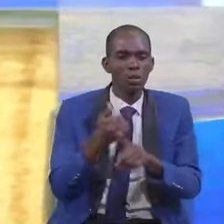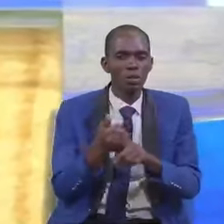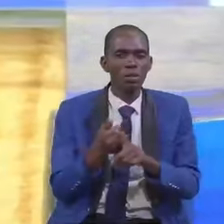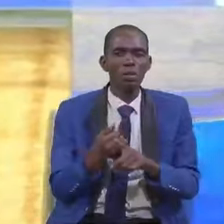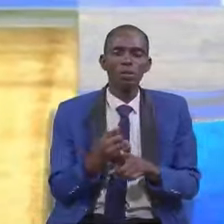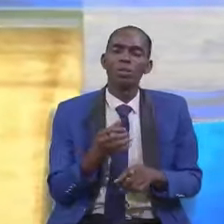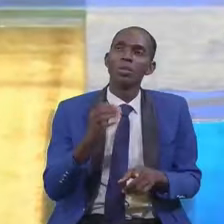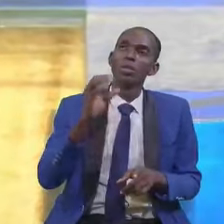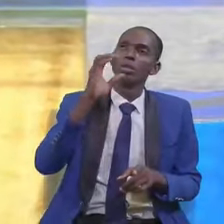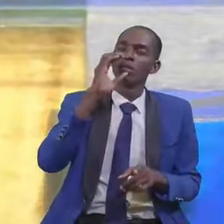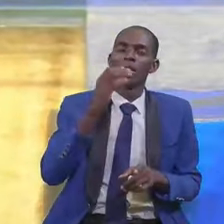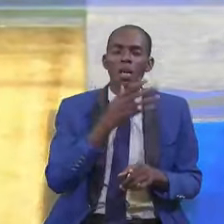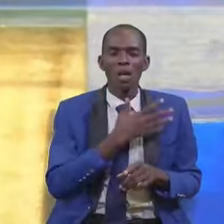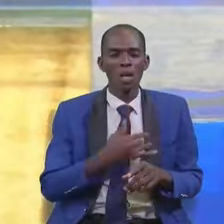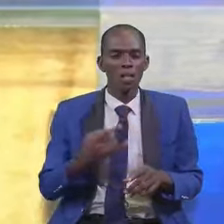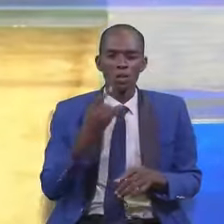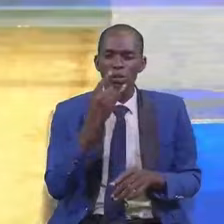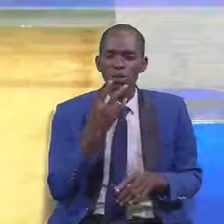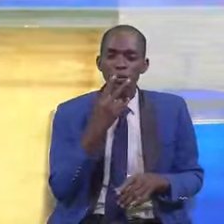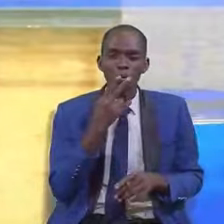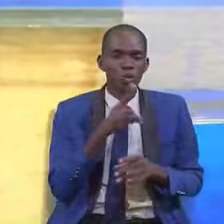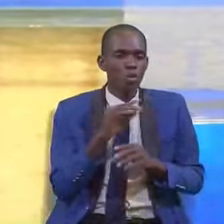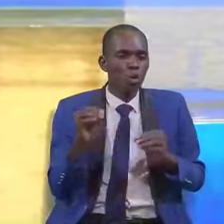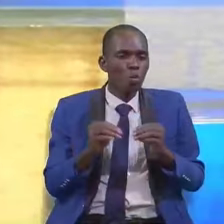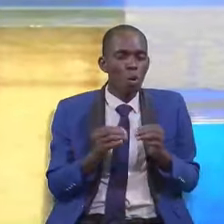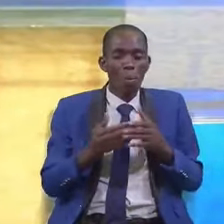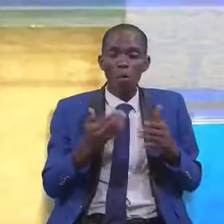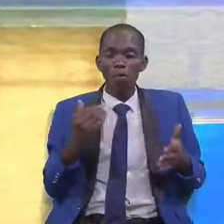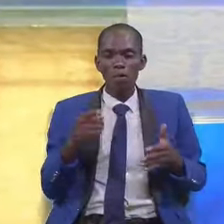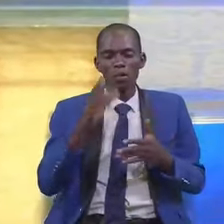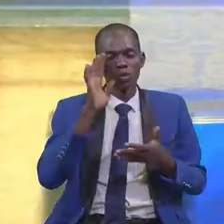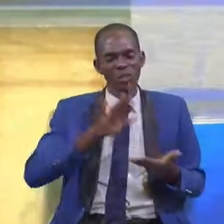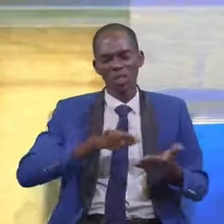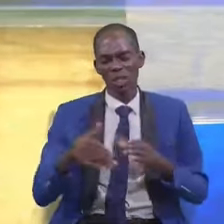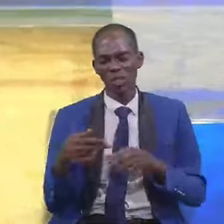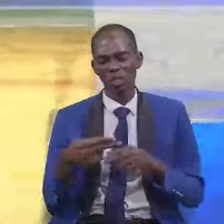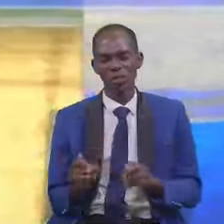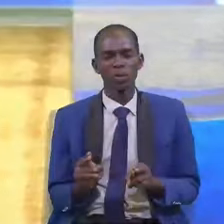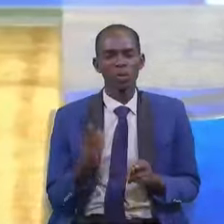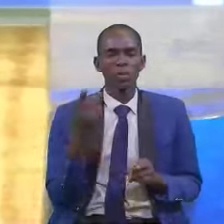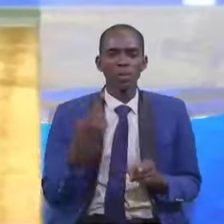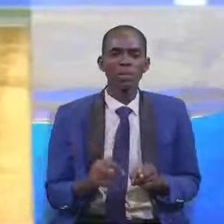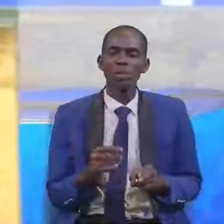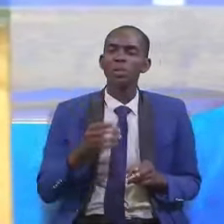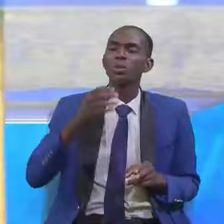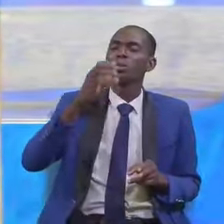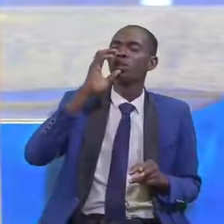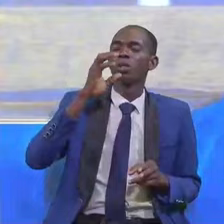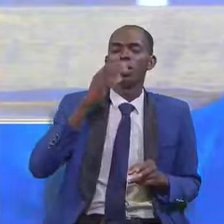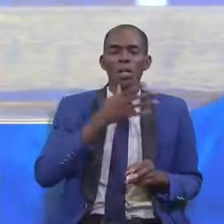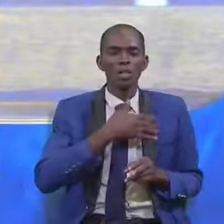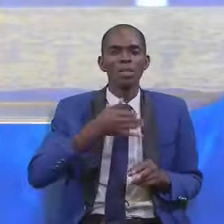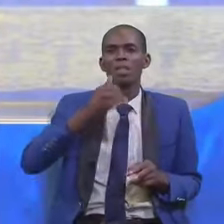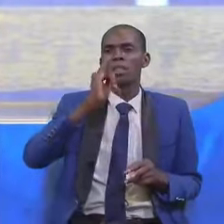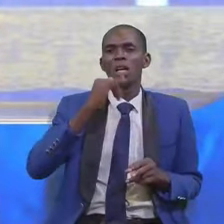Ne bois plus et ne fume plus de peur que tu ne meurs prématurément. L'alcool et le